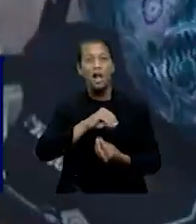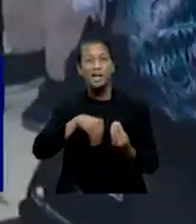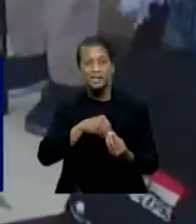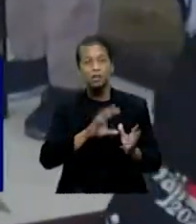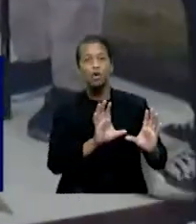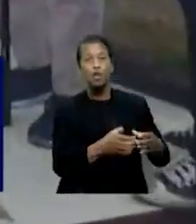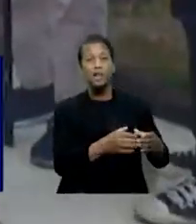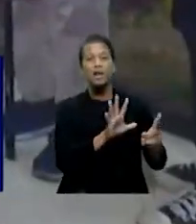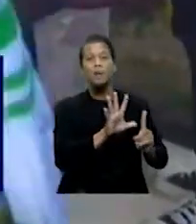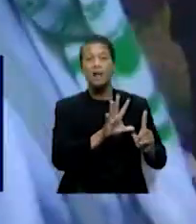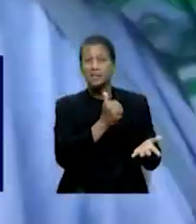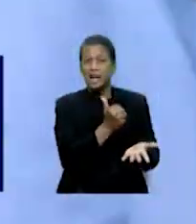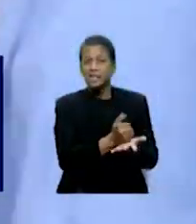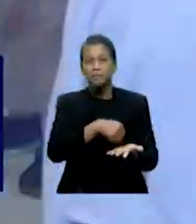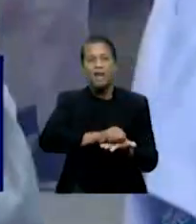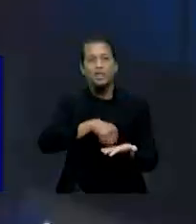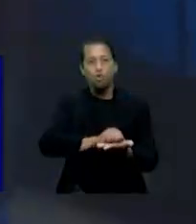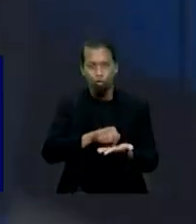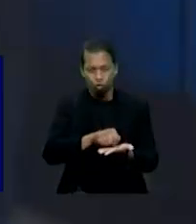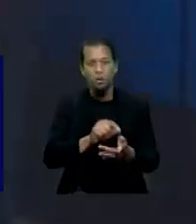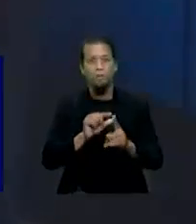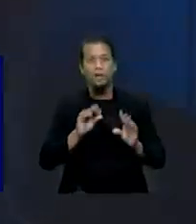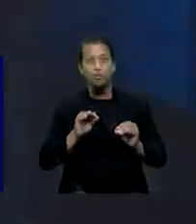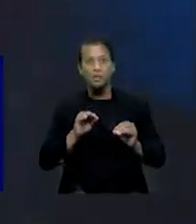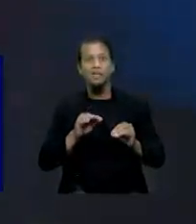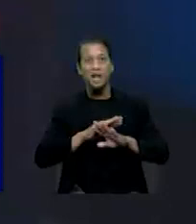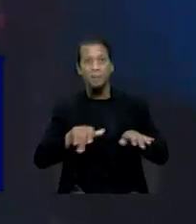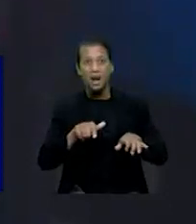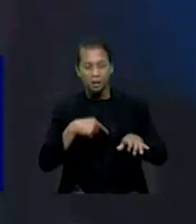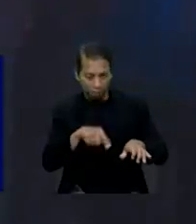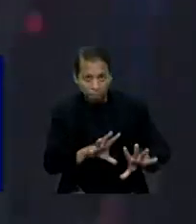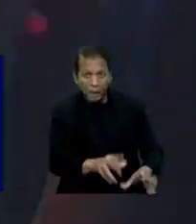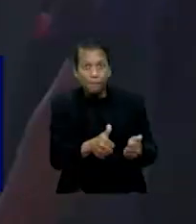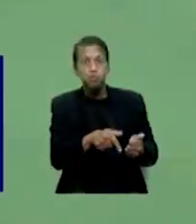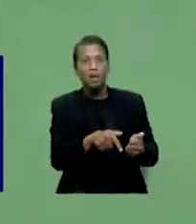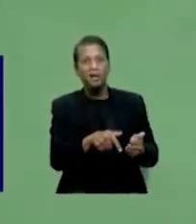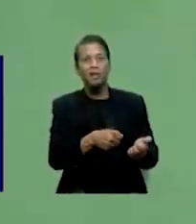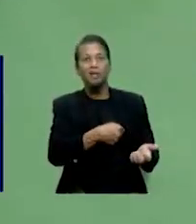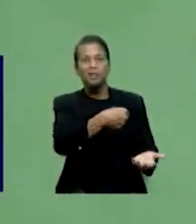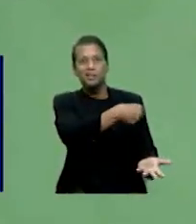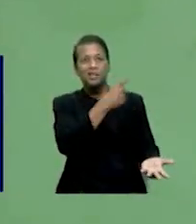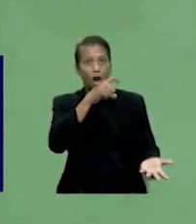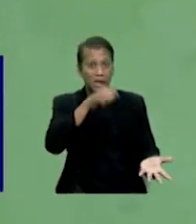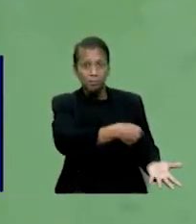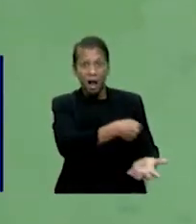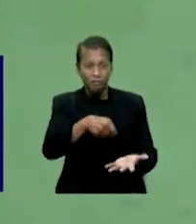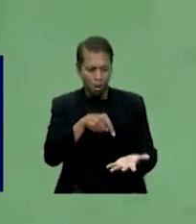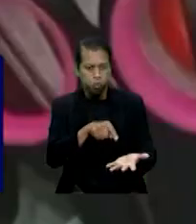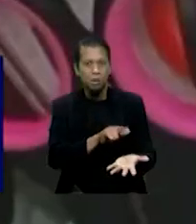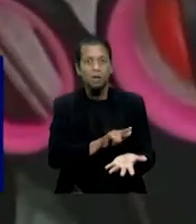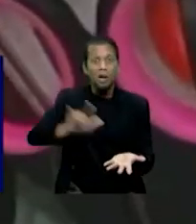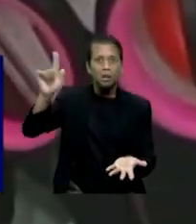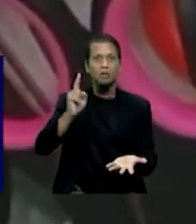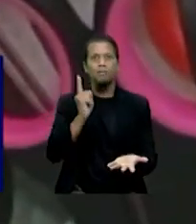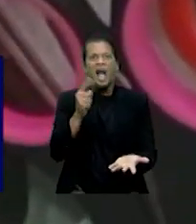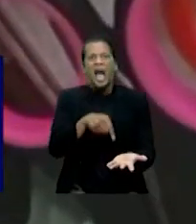Kabupaten Madiun, petugas keamanan Bandara Juanda menemukan barang bawaan jemaah calon haji yang berbahaya serta dilarang dalam penerbangan.